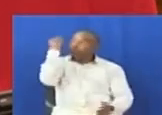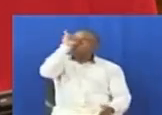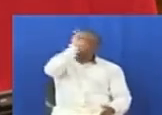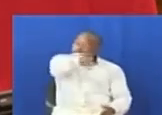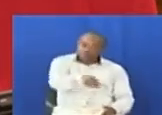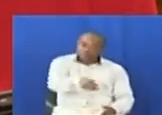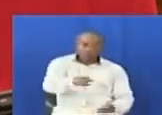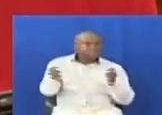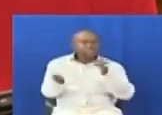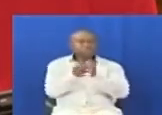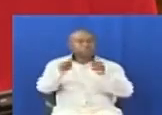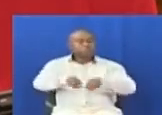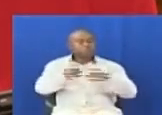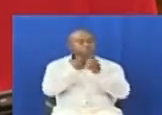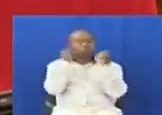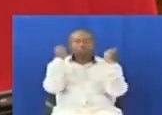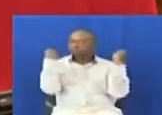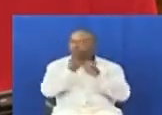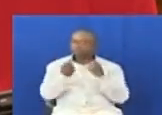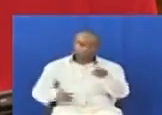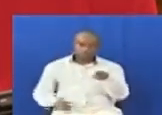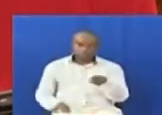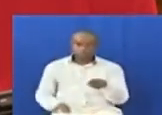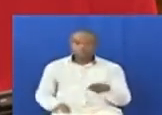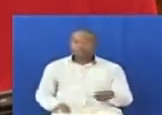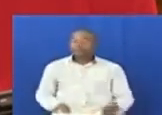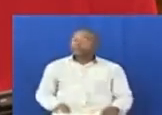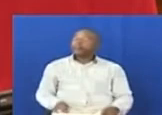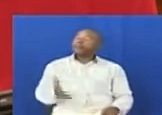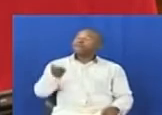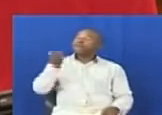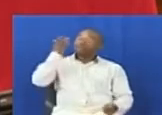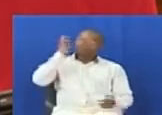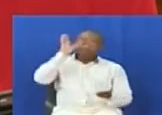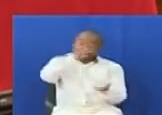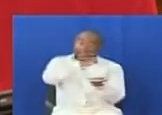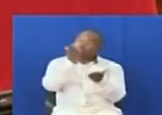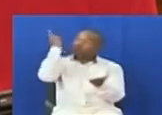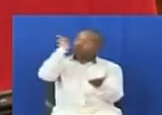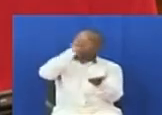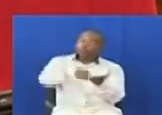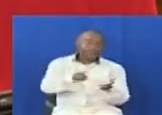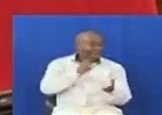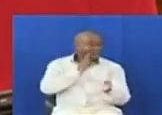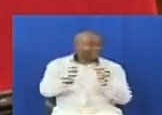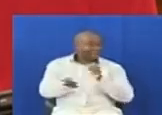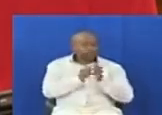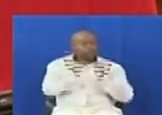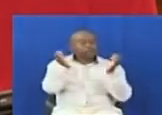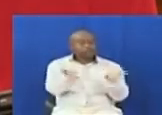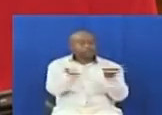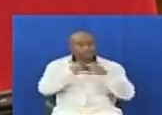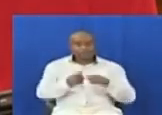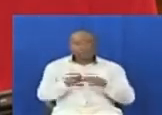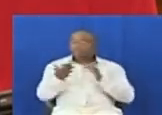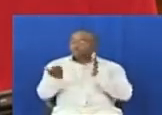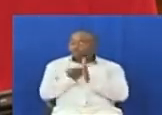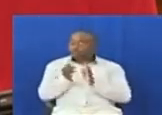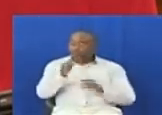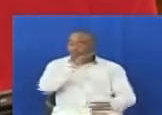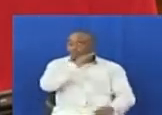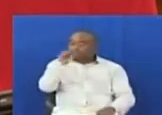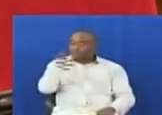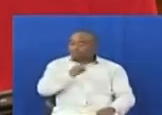haribiki kitu. Palipo Mwenyezi Mungu kila kitu kinawezekana. Nendeni wa Kristo mkasome Zaburi ya